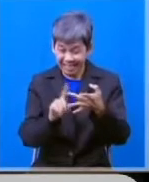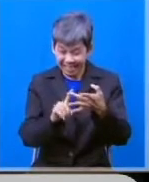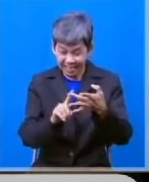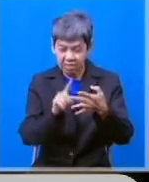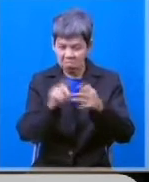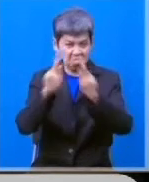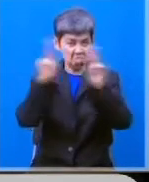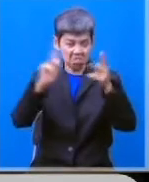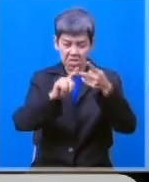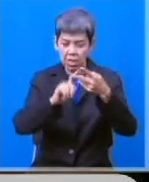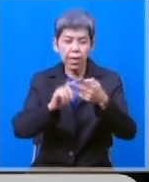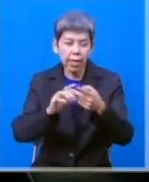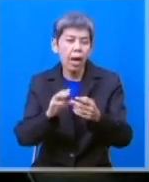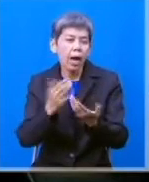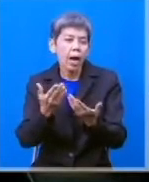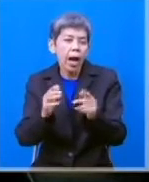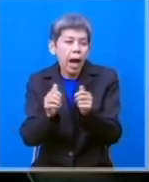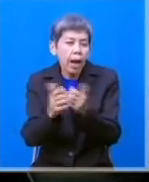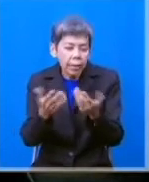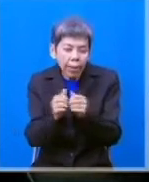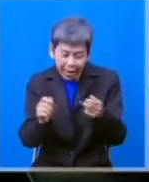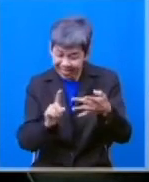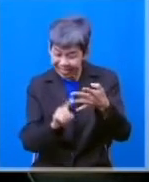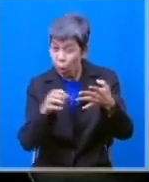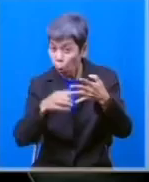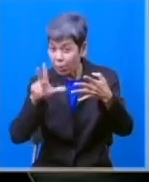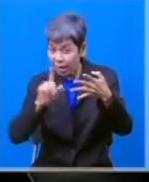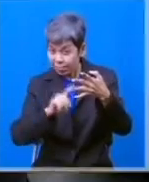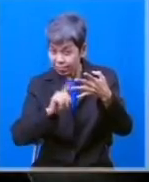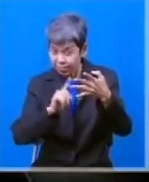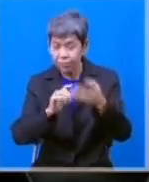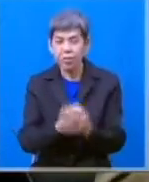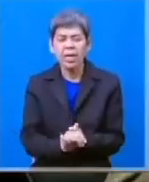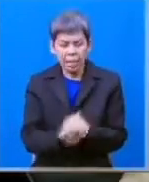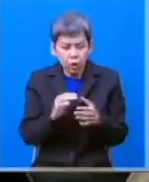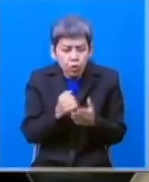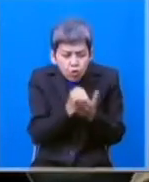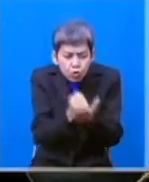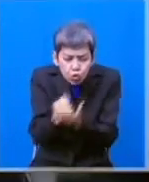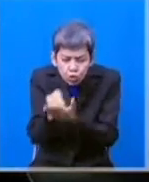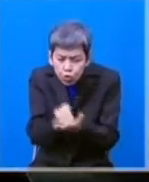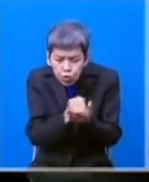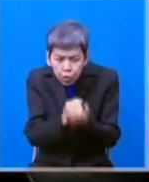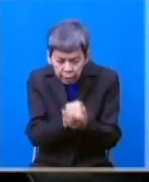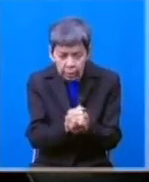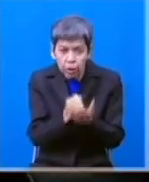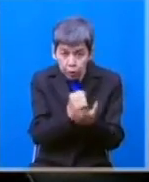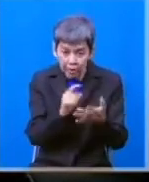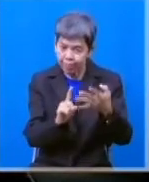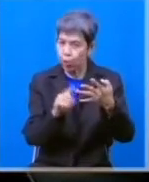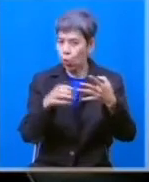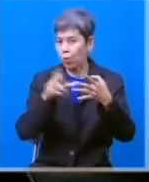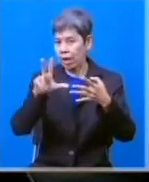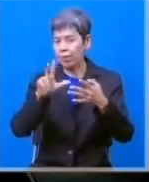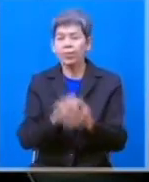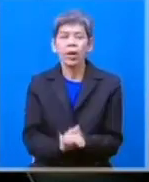บอร์ดนะครับกลุ่มที่3นี่ก็เป็นพวกที่มีส่วนช่วยเหลือสนับสนุน